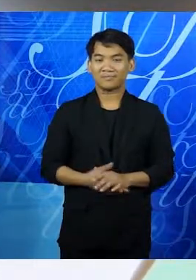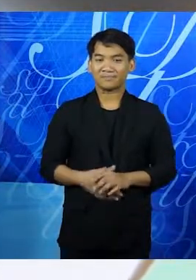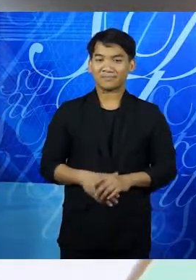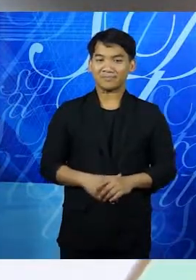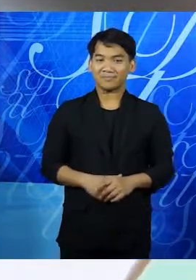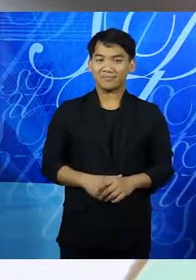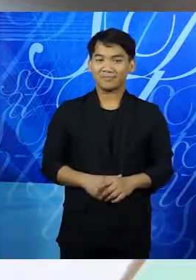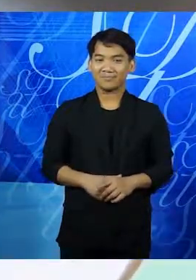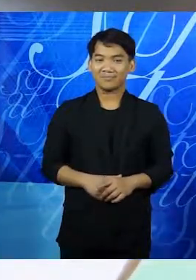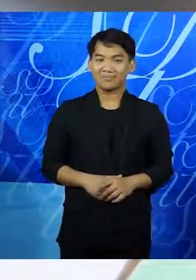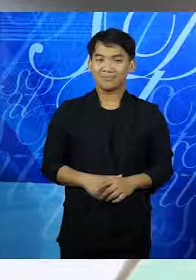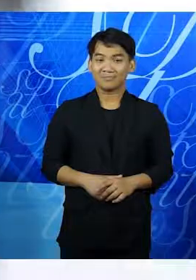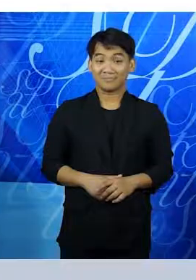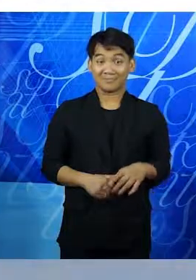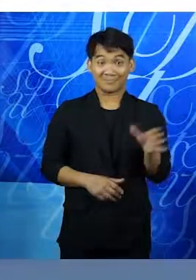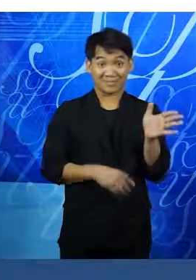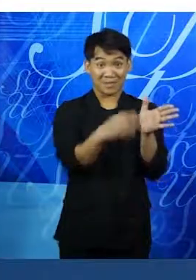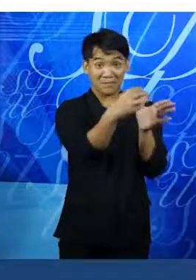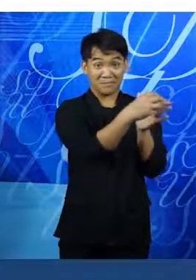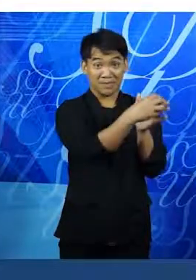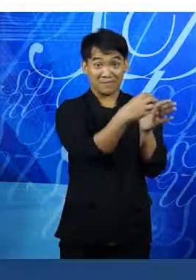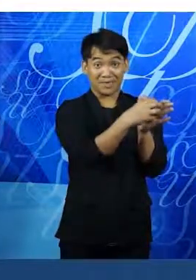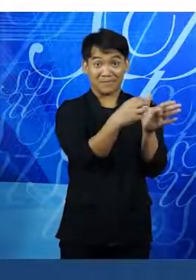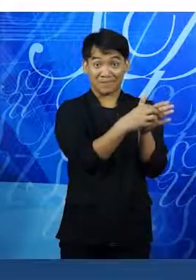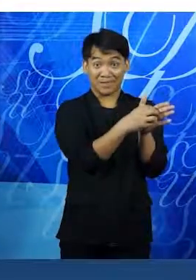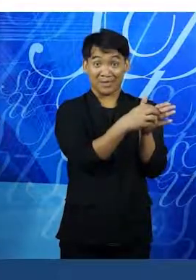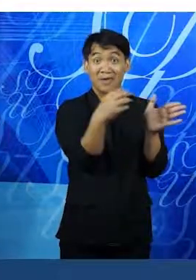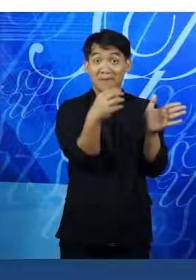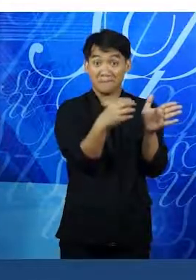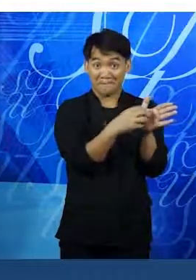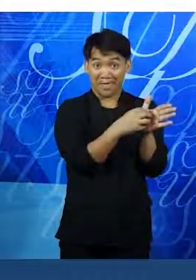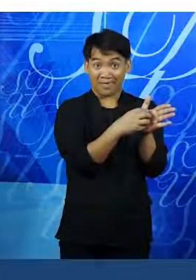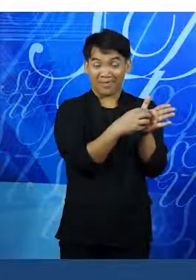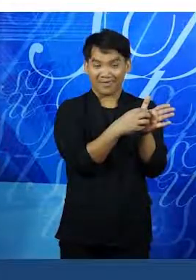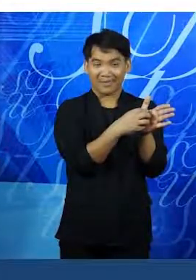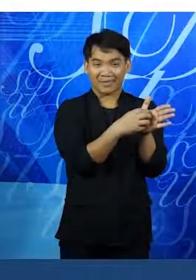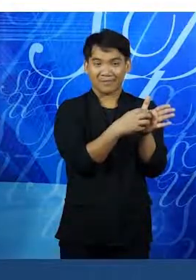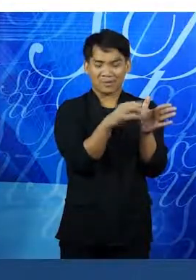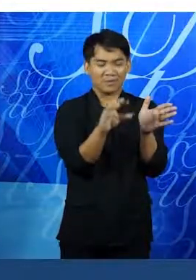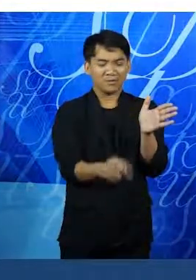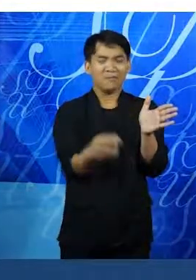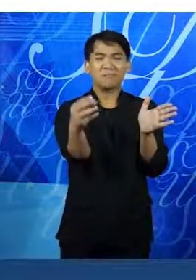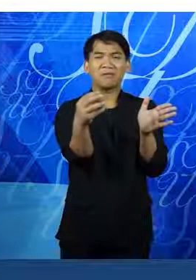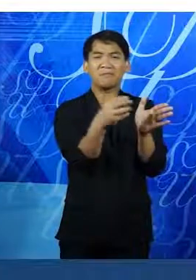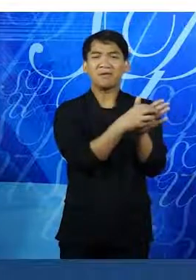แล้วคุณครูก็จับเอาตัวที่2นี้นะคะปิดให้เด็กปิด